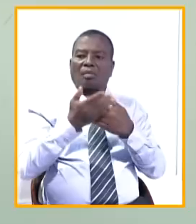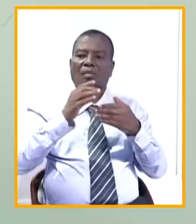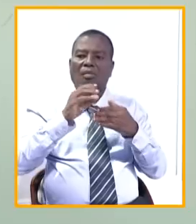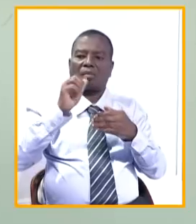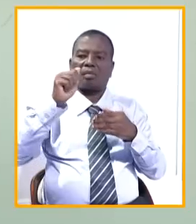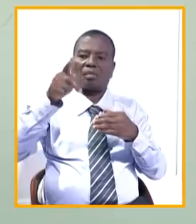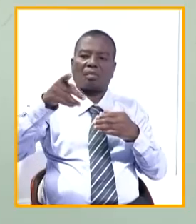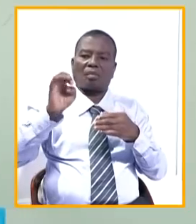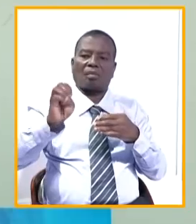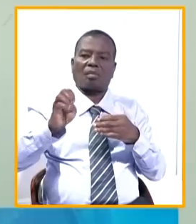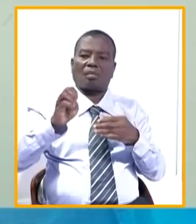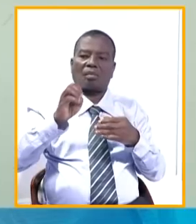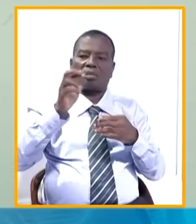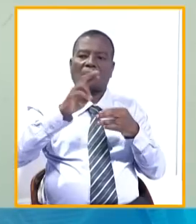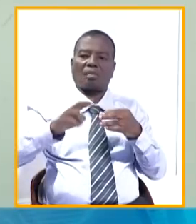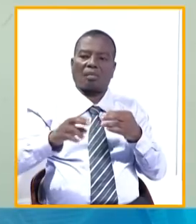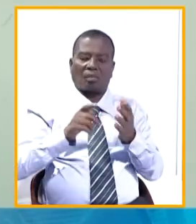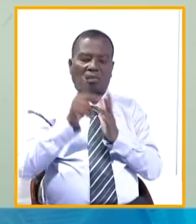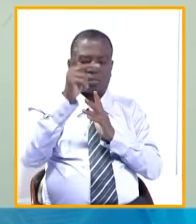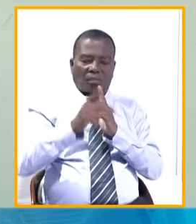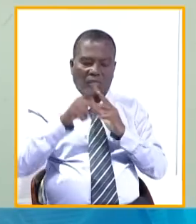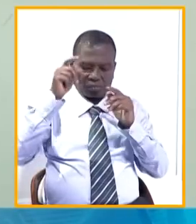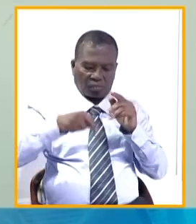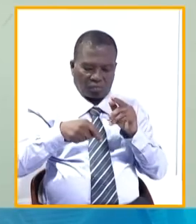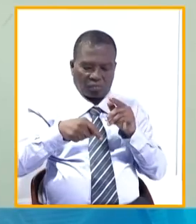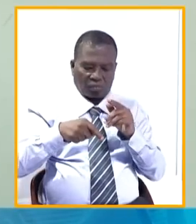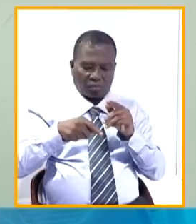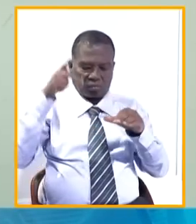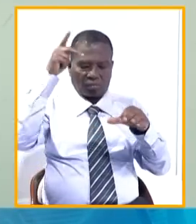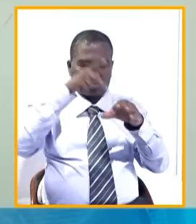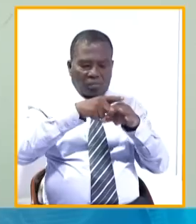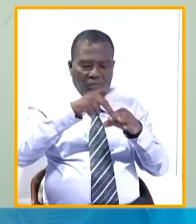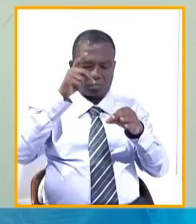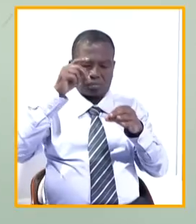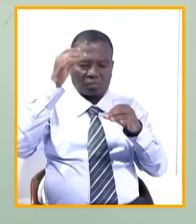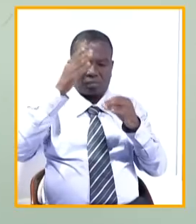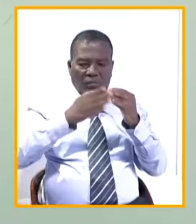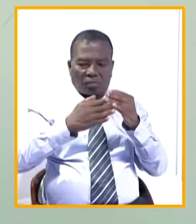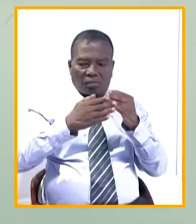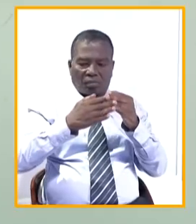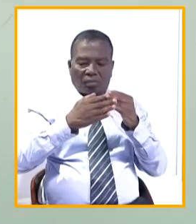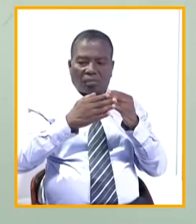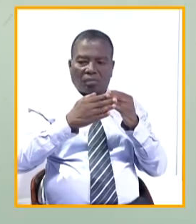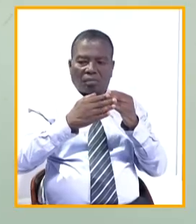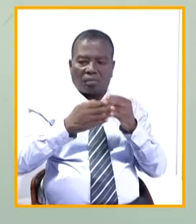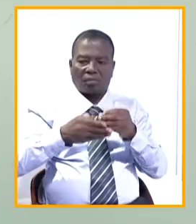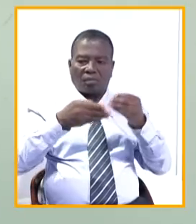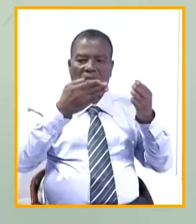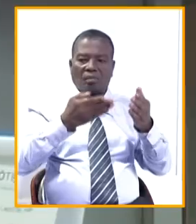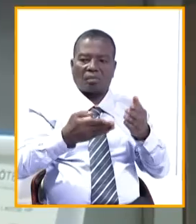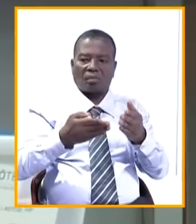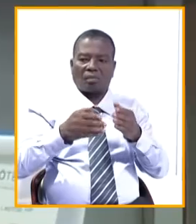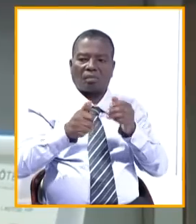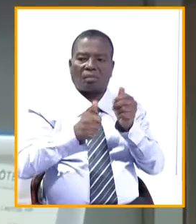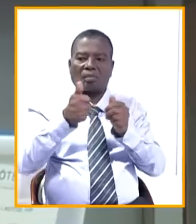l'APE. La réalisation de ce projet doit participer à terme à rendre l'administration